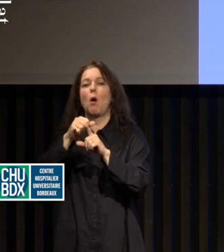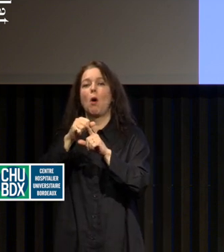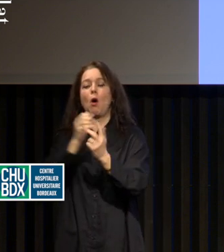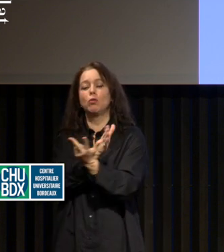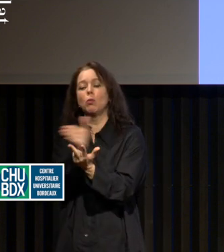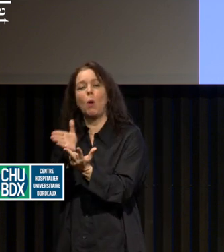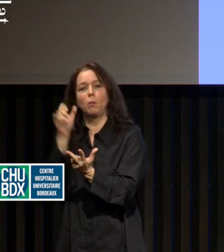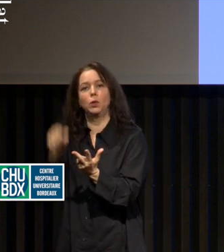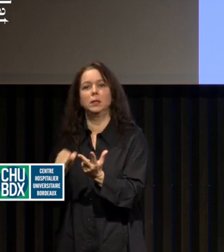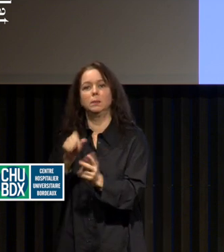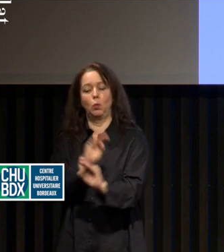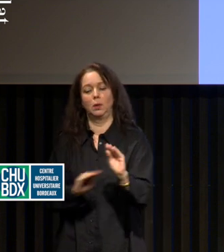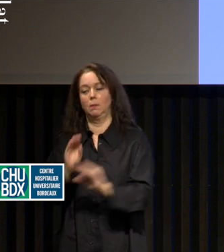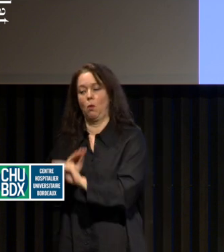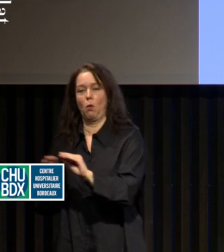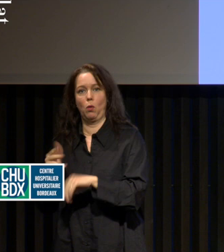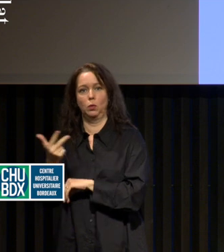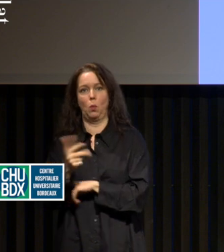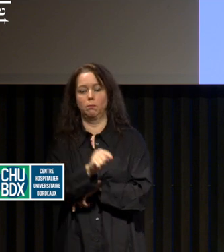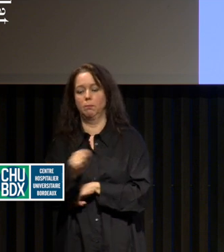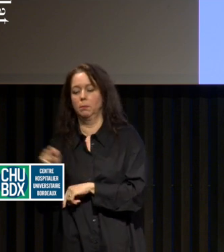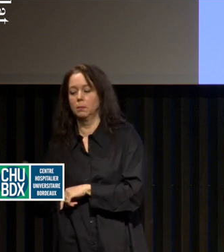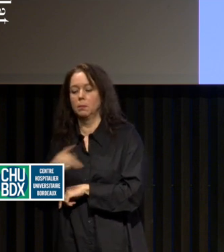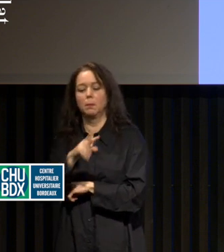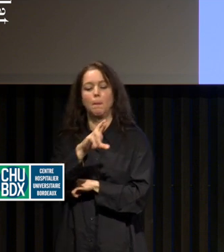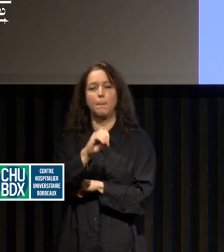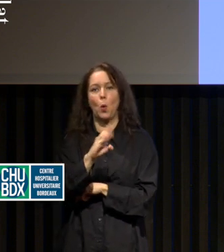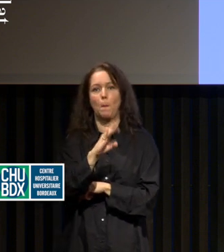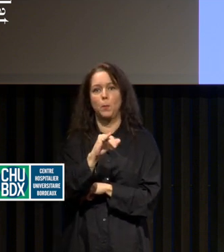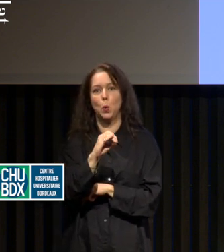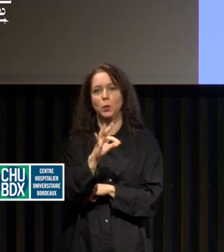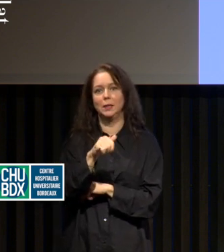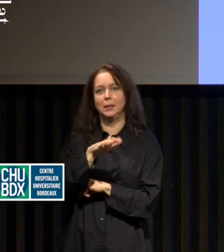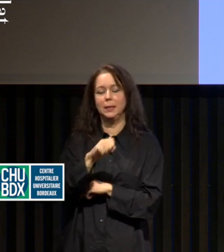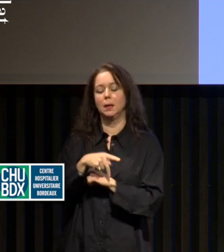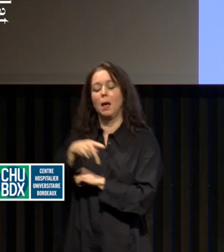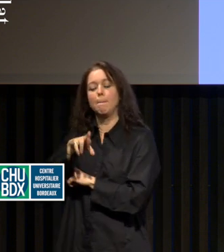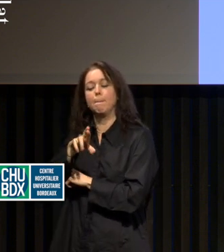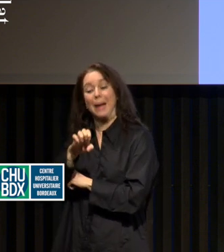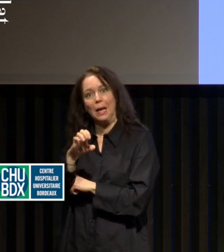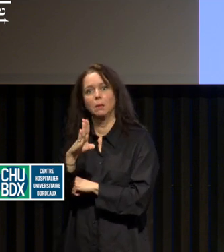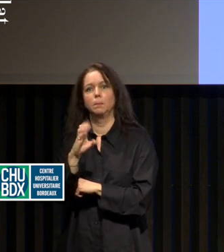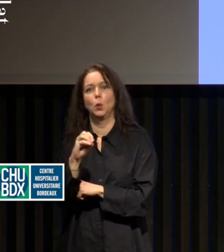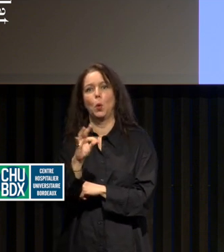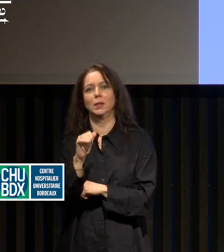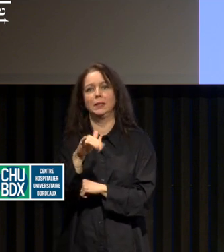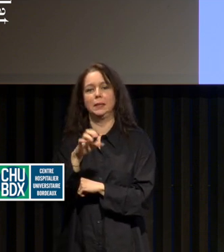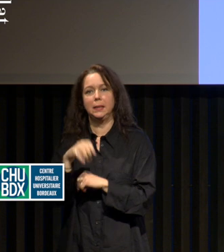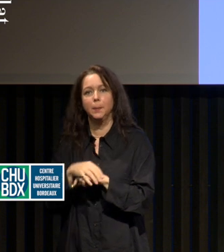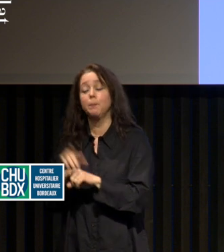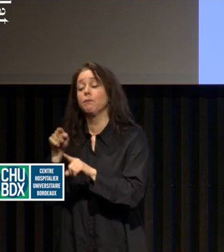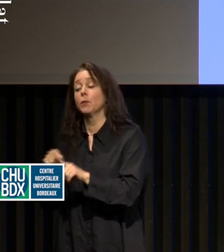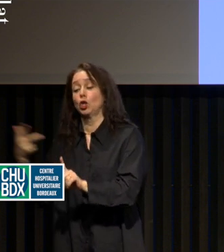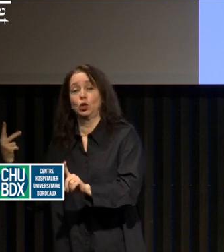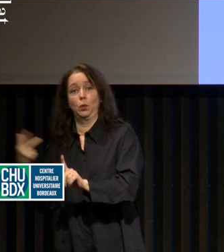traitement qui sont évoquées. Ce sont les probiotiques, les prébiotiques et la transplantation de microbiote